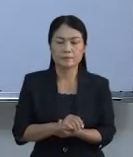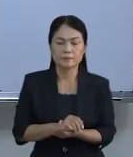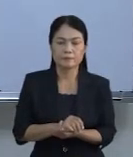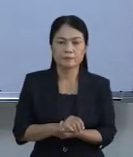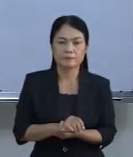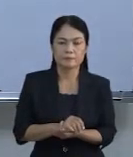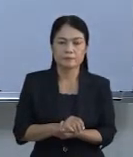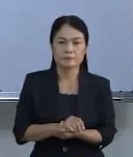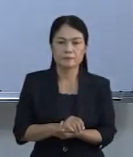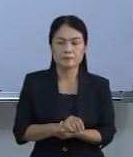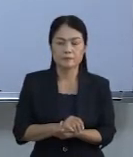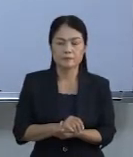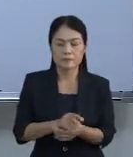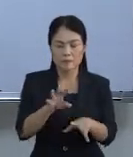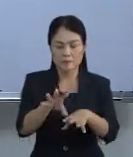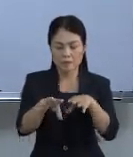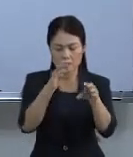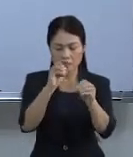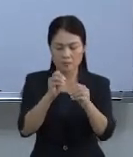chấn câu bàn sạc xa